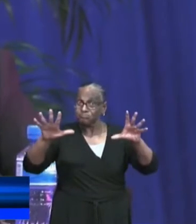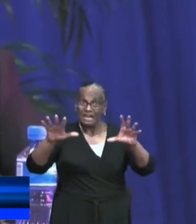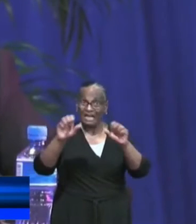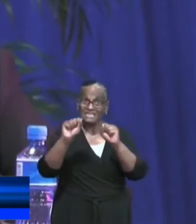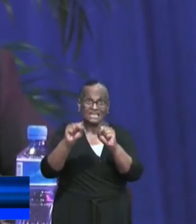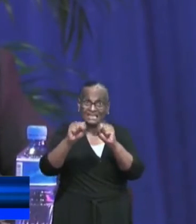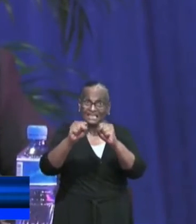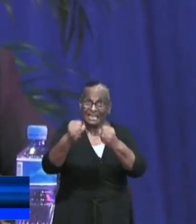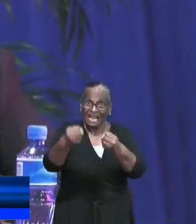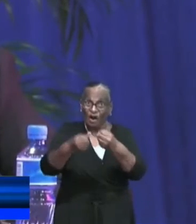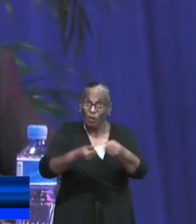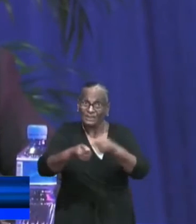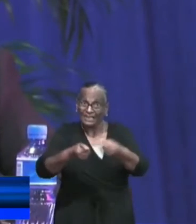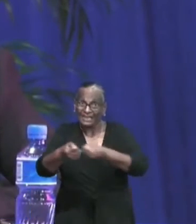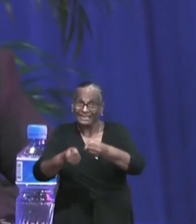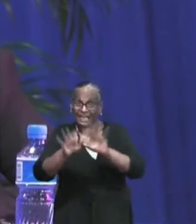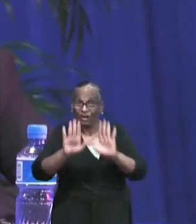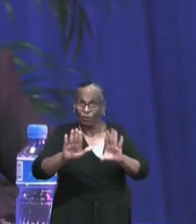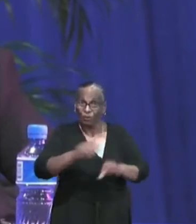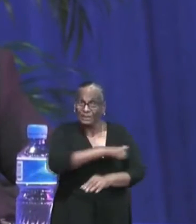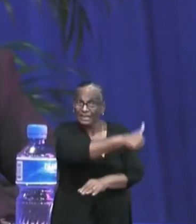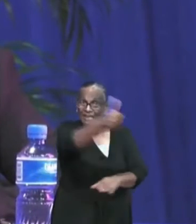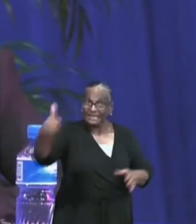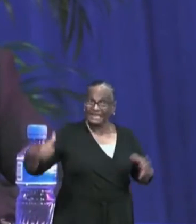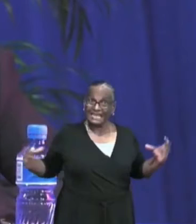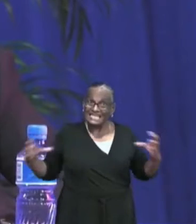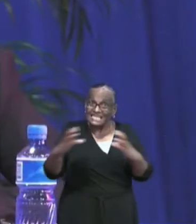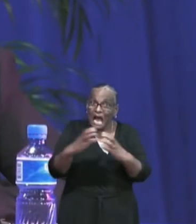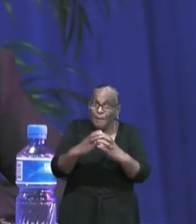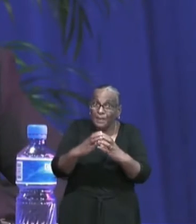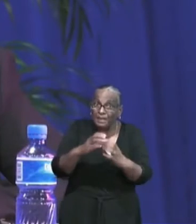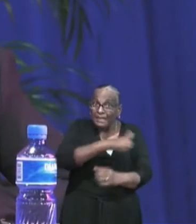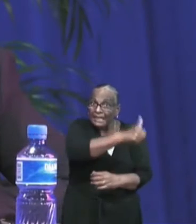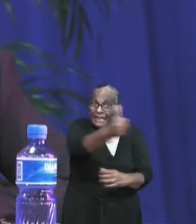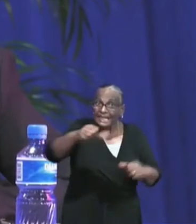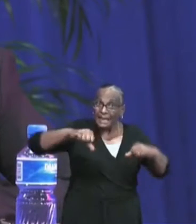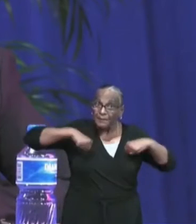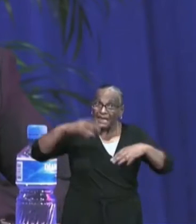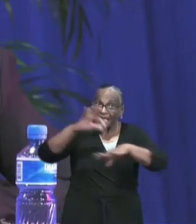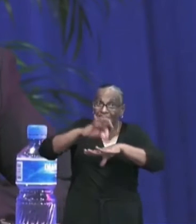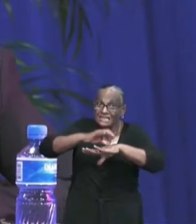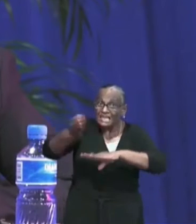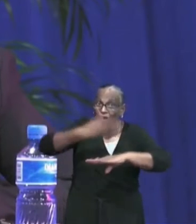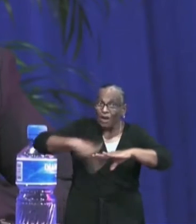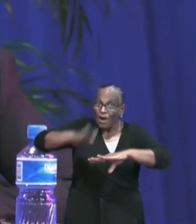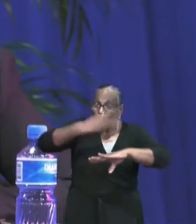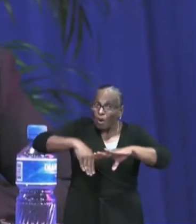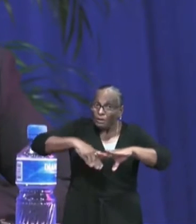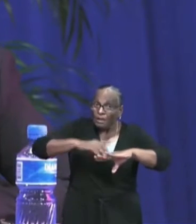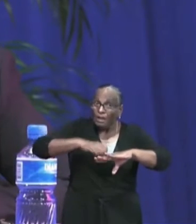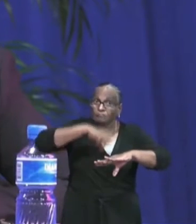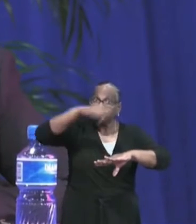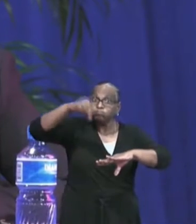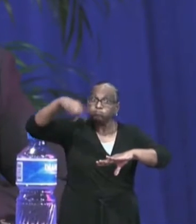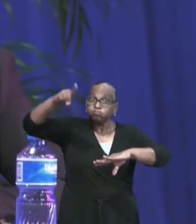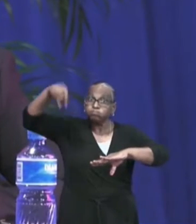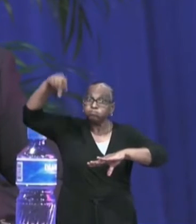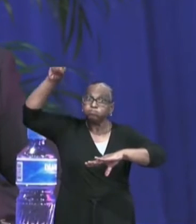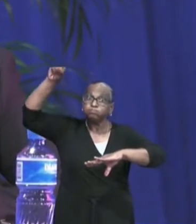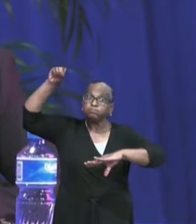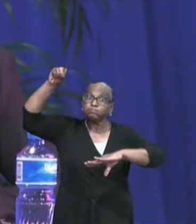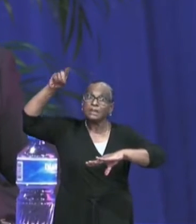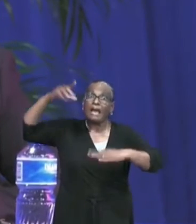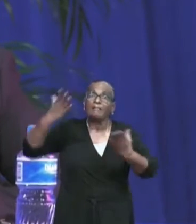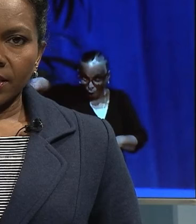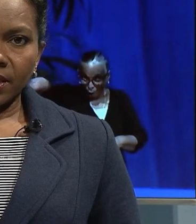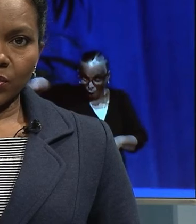te containen met z'n allen, en we ziek gaan beginnen te worden, heb ik de cijfers al met u gedeeld wat ons te wachten staat. En dat gaat